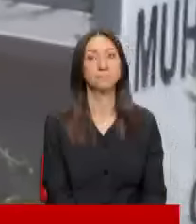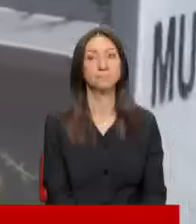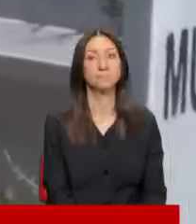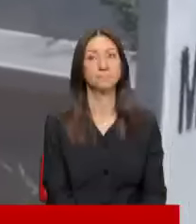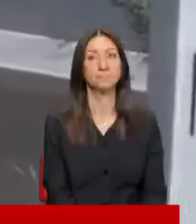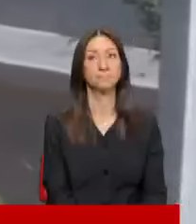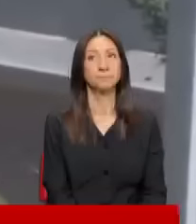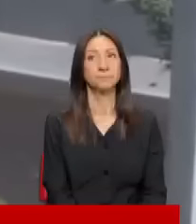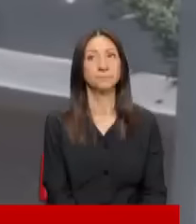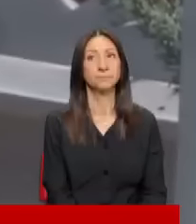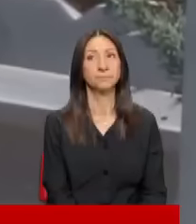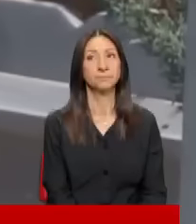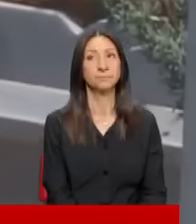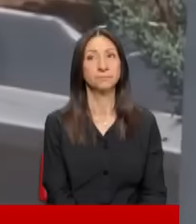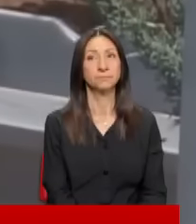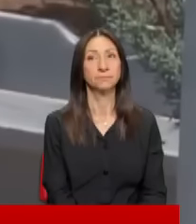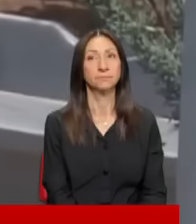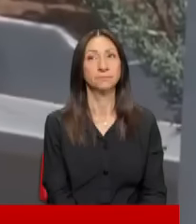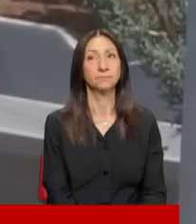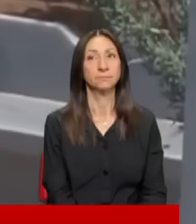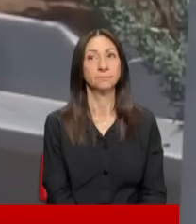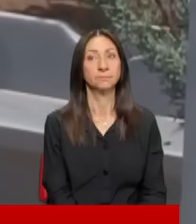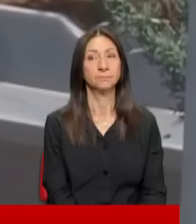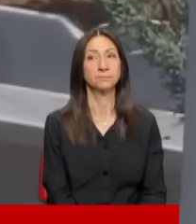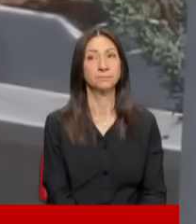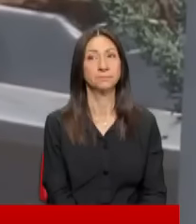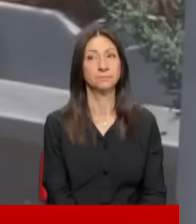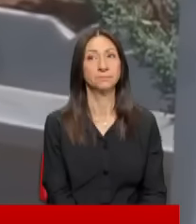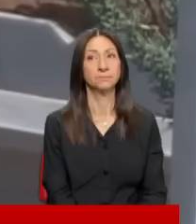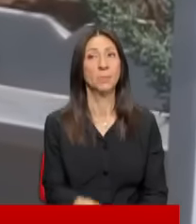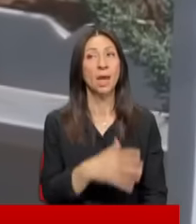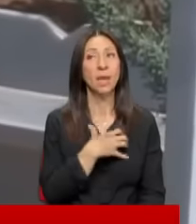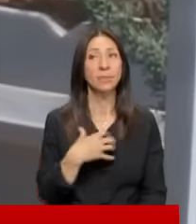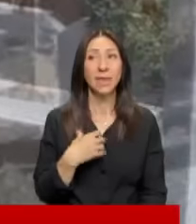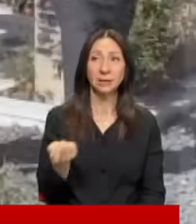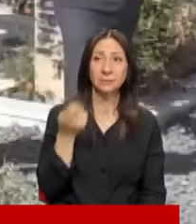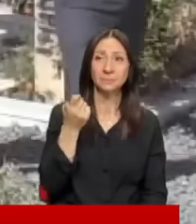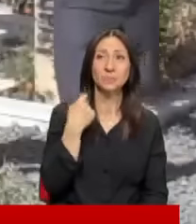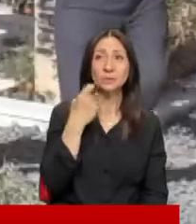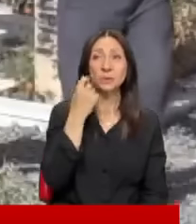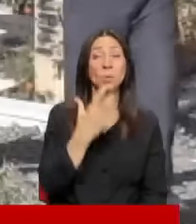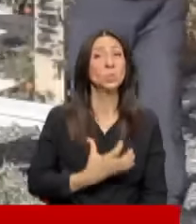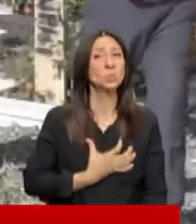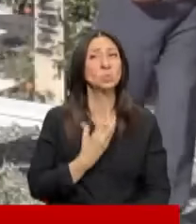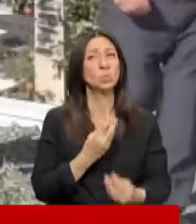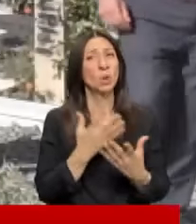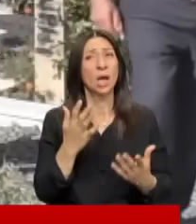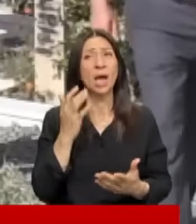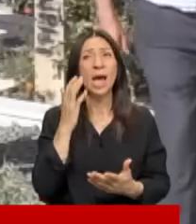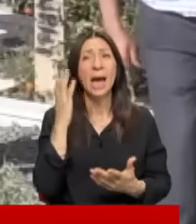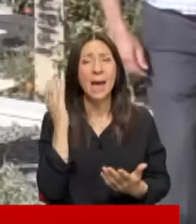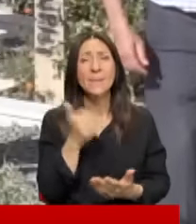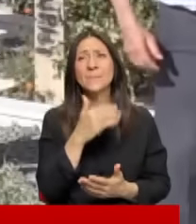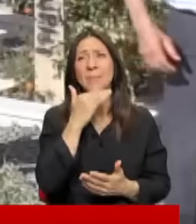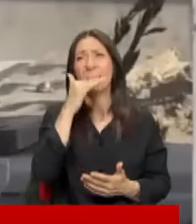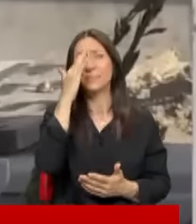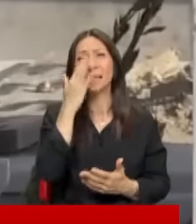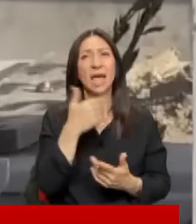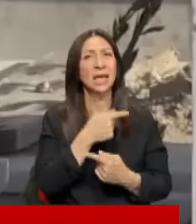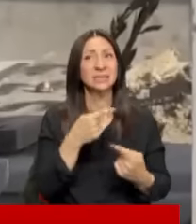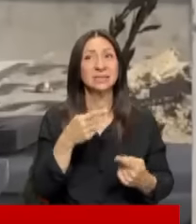Efendim annem de anne kelimesine o kadar hasretti. Acımız çok büyük. Her bir bayramda eksiklik